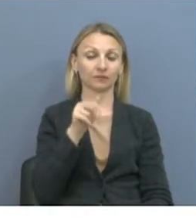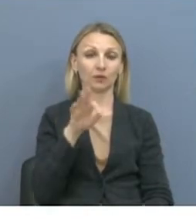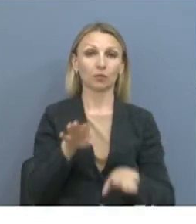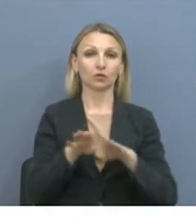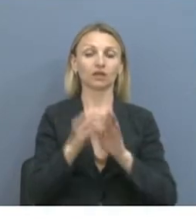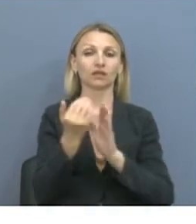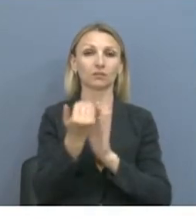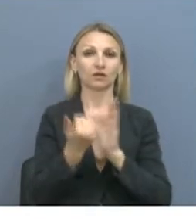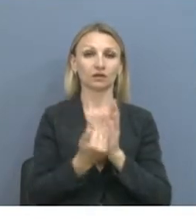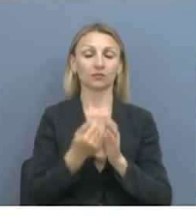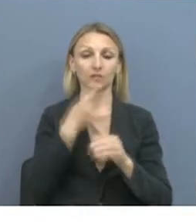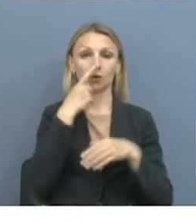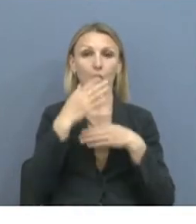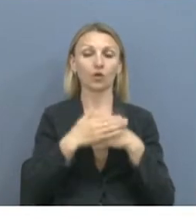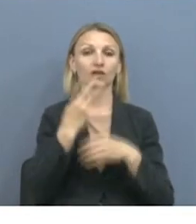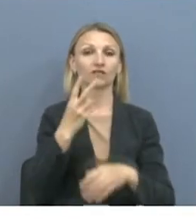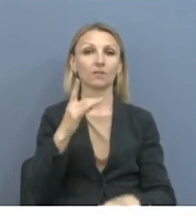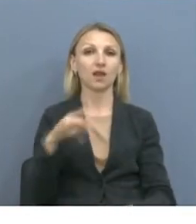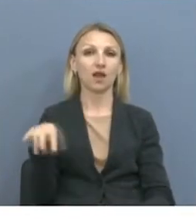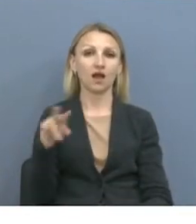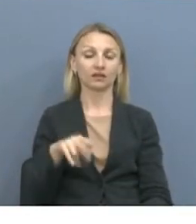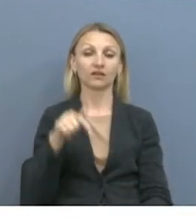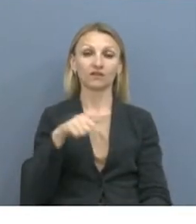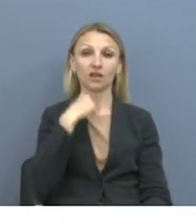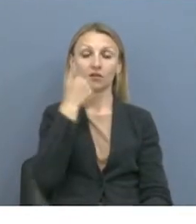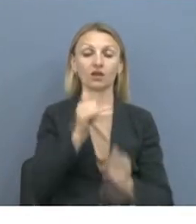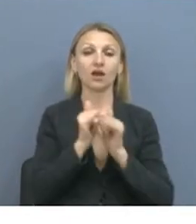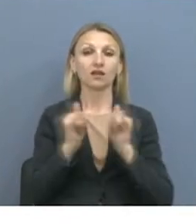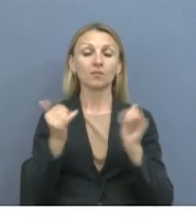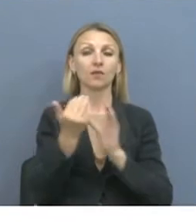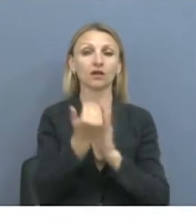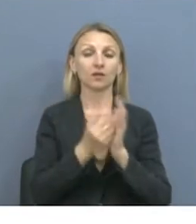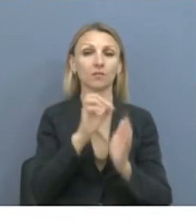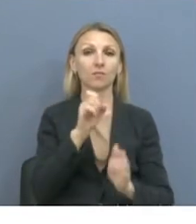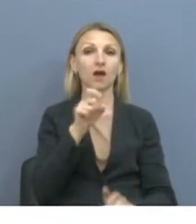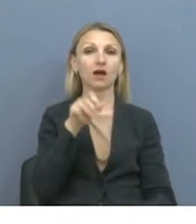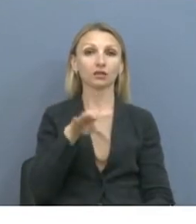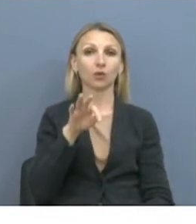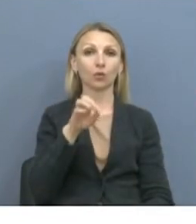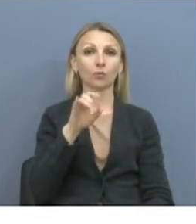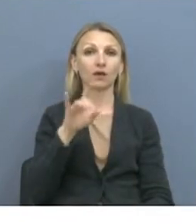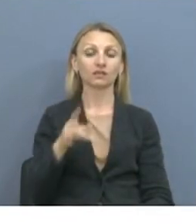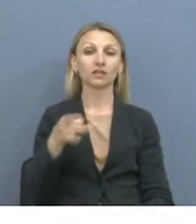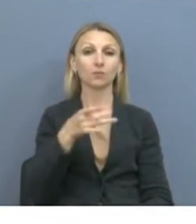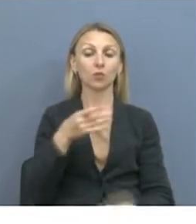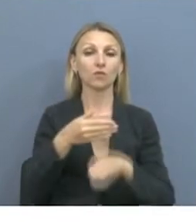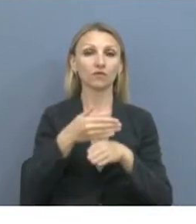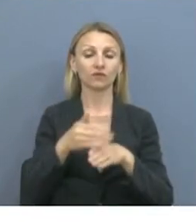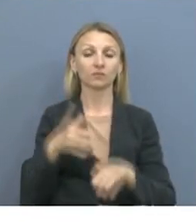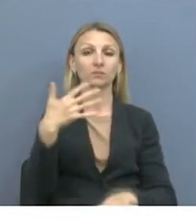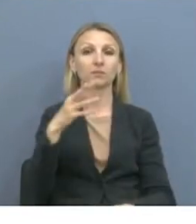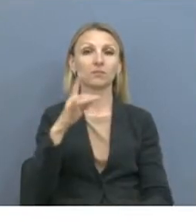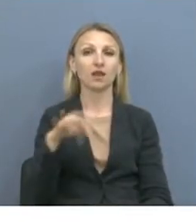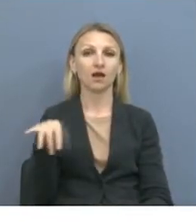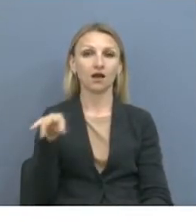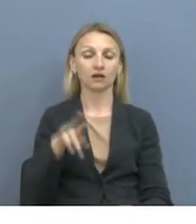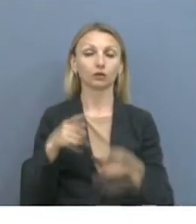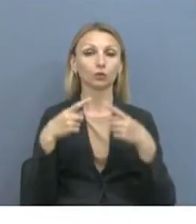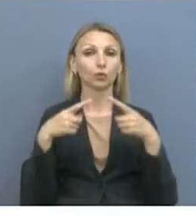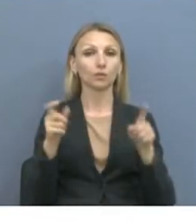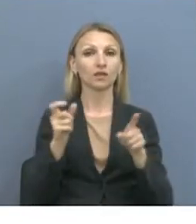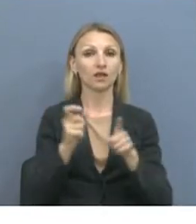около 2 миллиардов тенге. В текущем году на реализацию программы БХТ Отбасы на республику выделено 50 миллиардов тенге. Другими